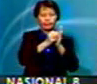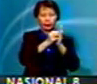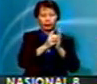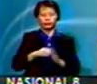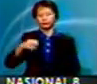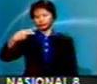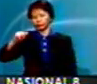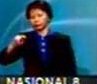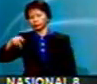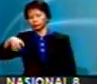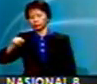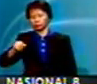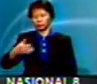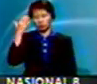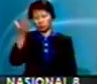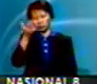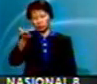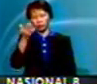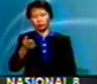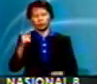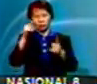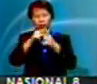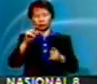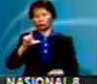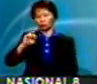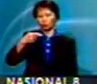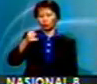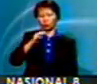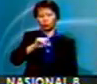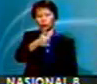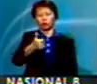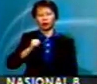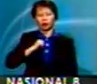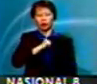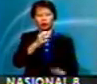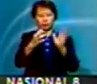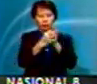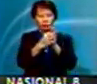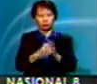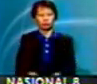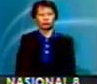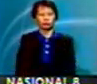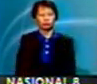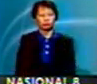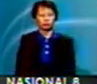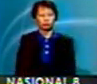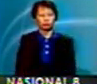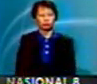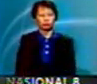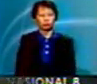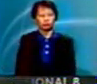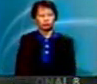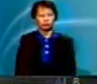menurut Hanifah, pelbagai tomahan keras dilemparkan kepada Luham oleh ahli PAS sendiri. Kita tidak boleh lari